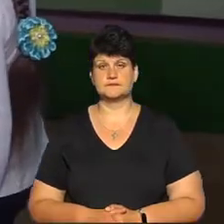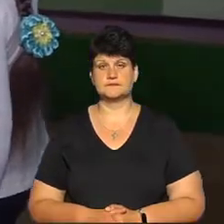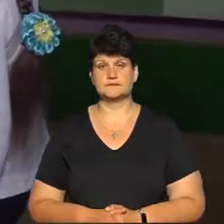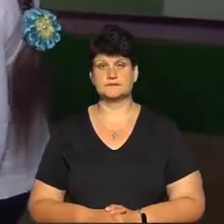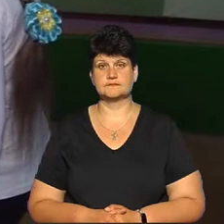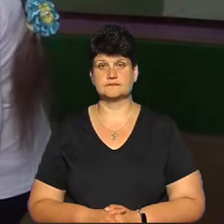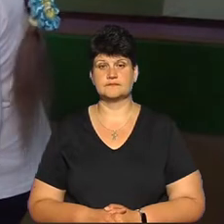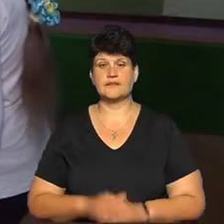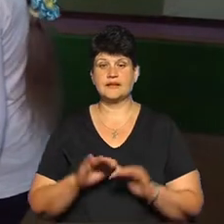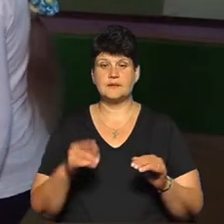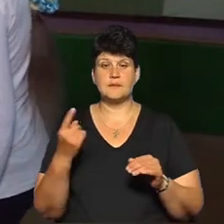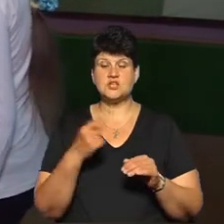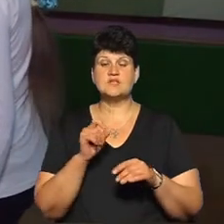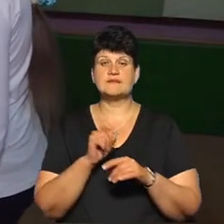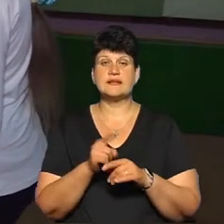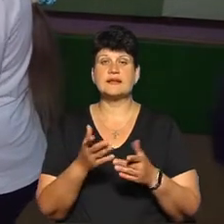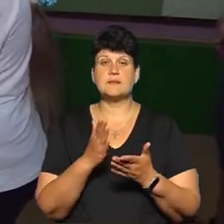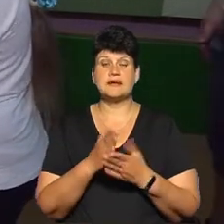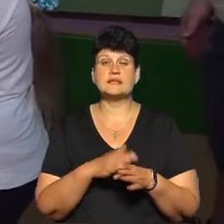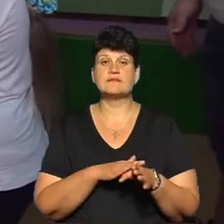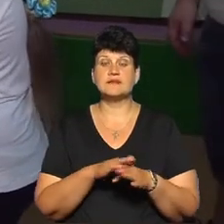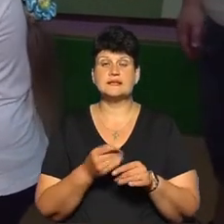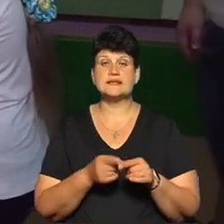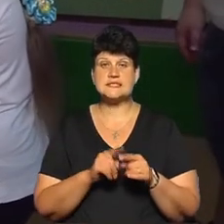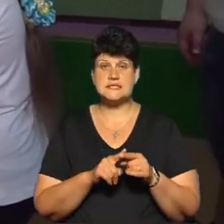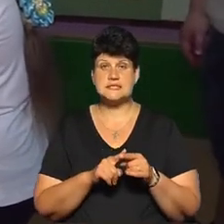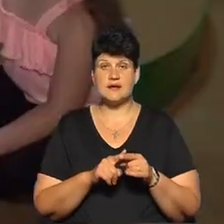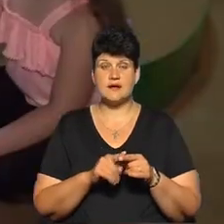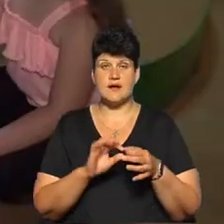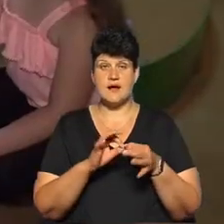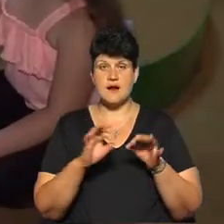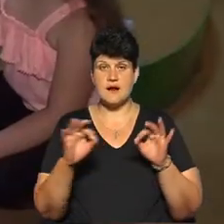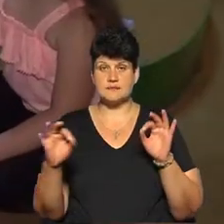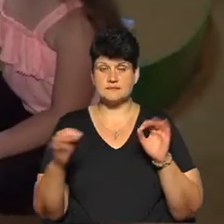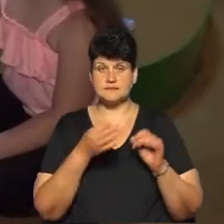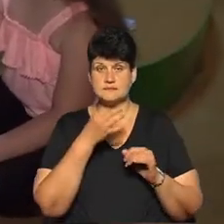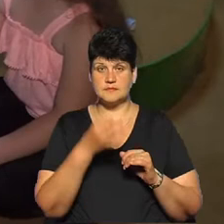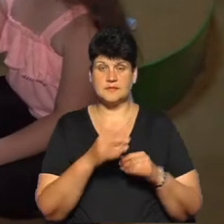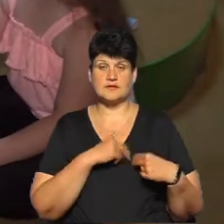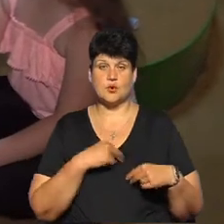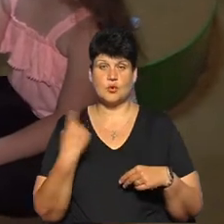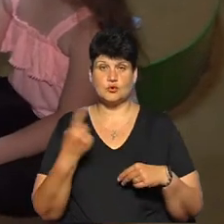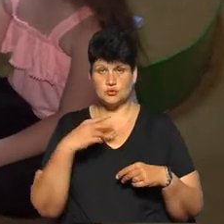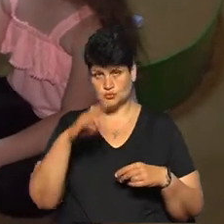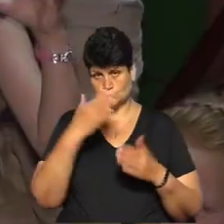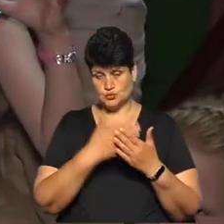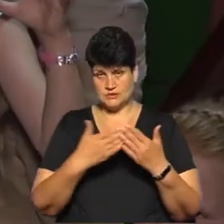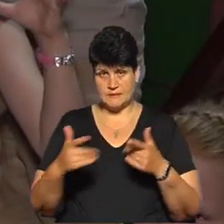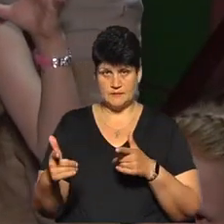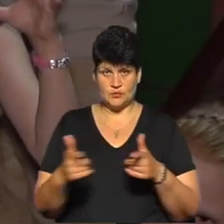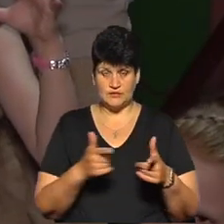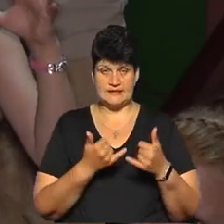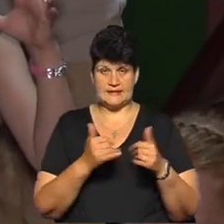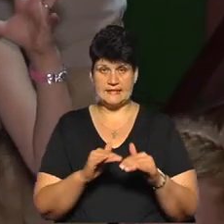Дітки, перше завдання, яке ви маєте виконати, це розгадати ребус. Працівники обласного краєзнавчого музею підготували для